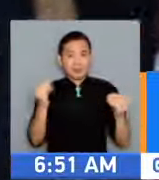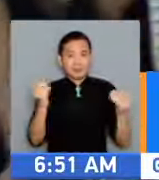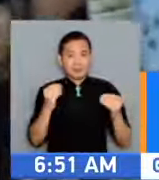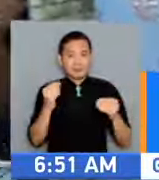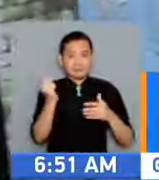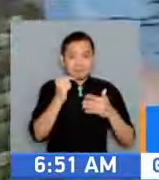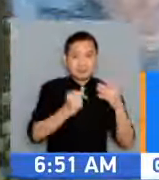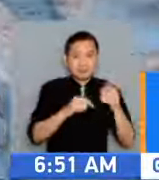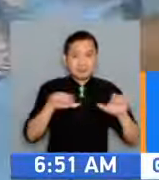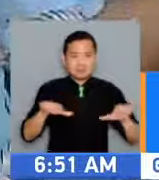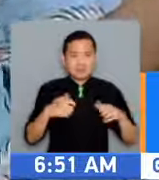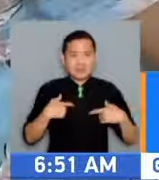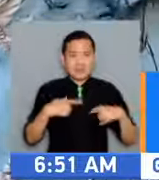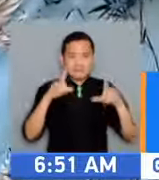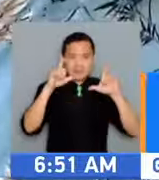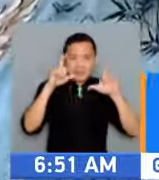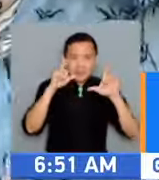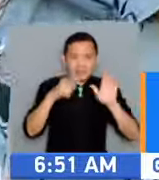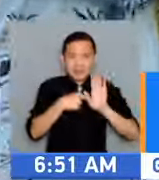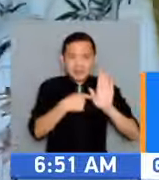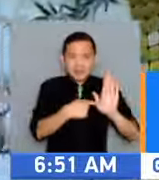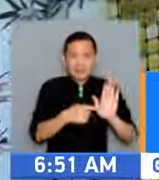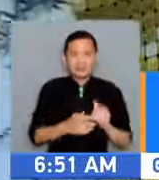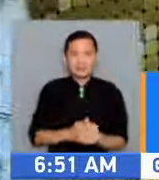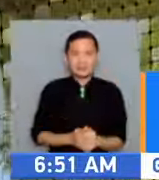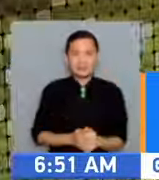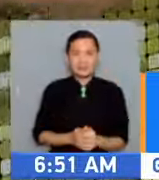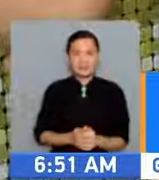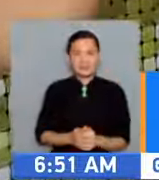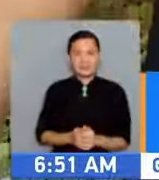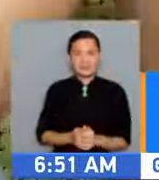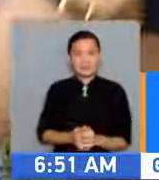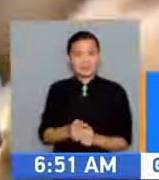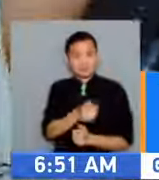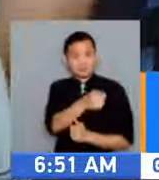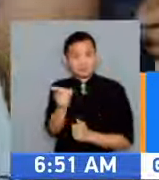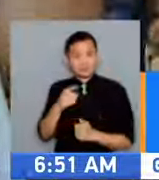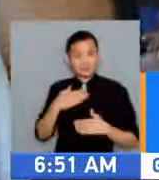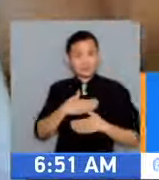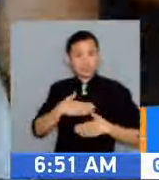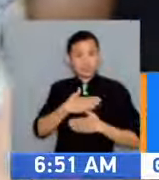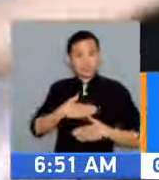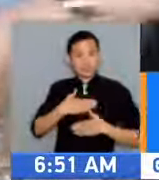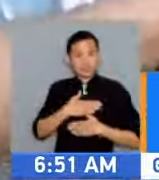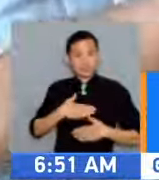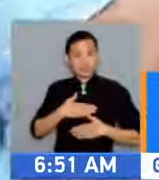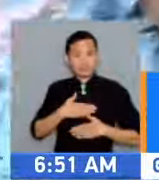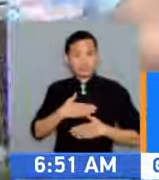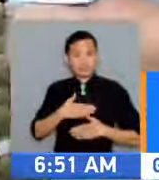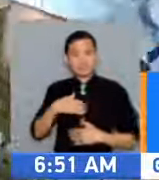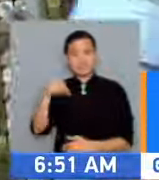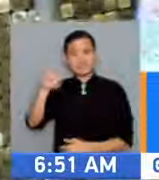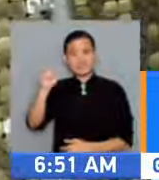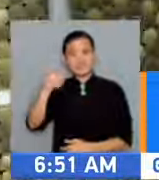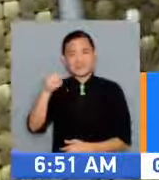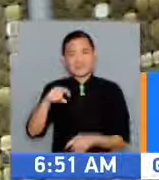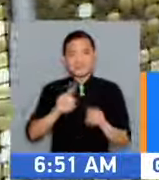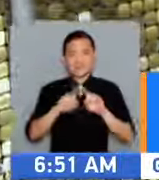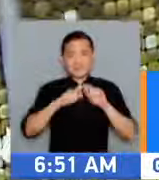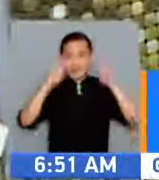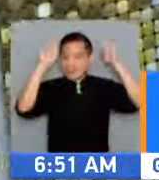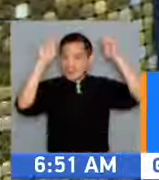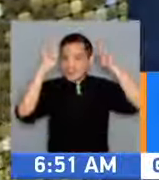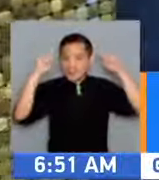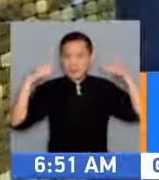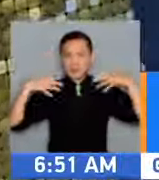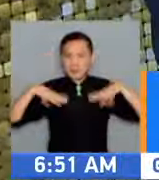Ang dami na nga rin mga props dito eh. Kamusta na kayo dyan? Nag-enjoy ba kayo sa mga props? Nakasuot na! Oh, dahil dyan, tatry natin yan. Siyempre